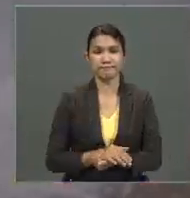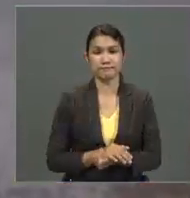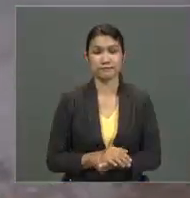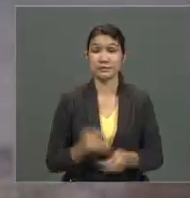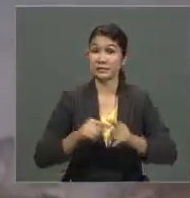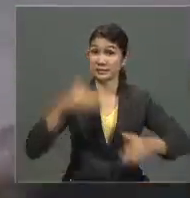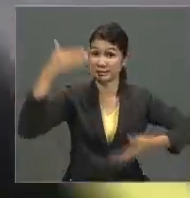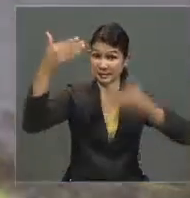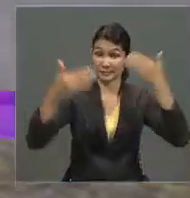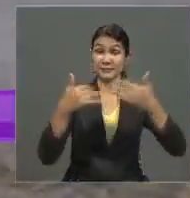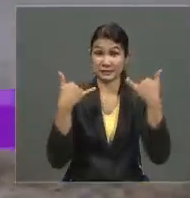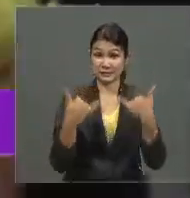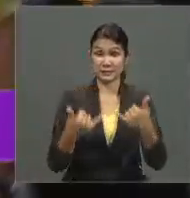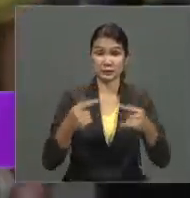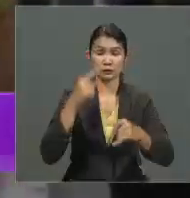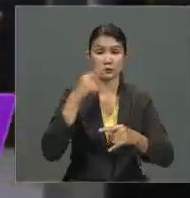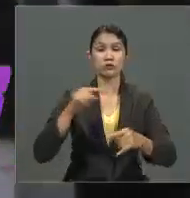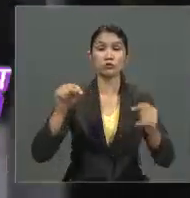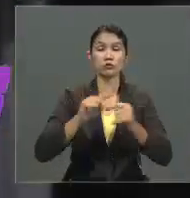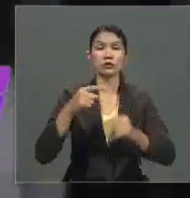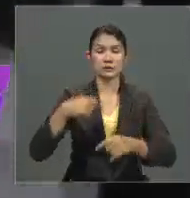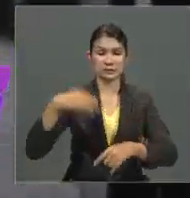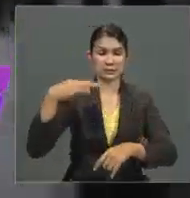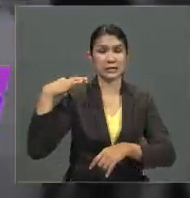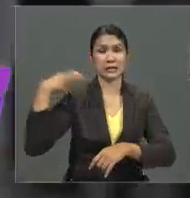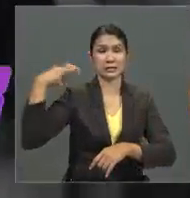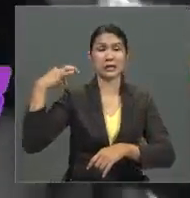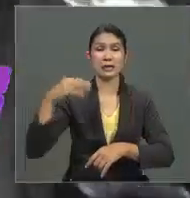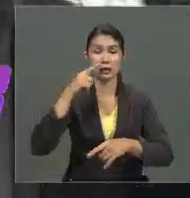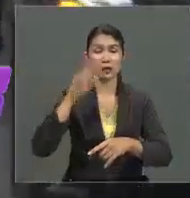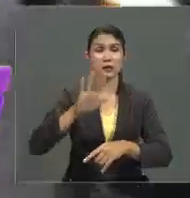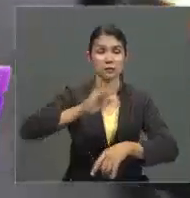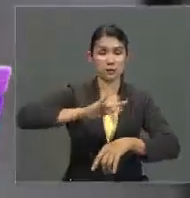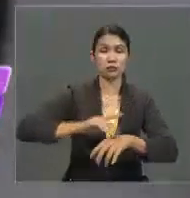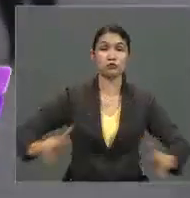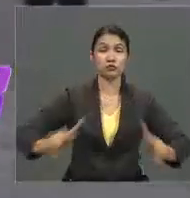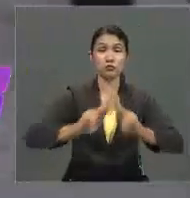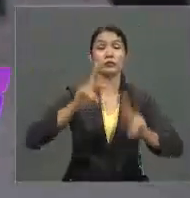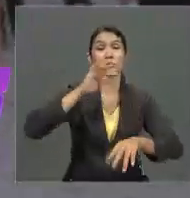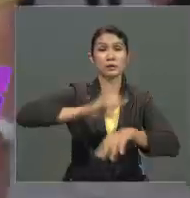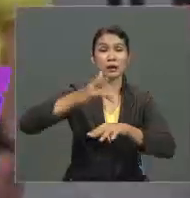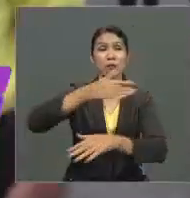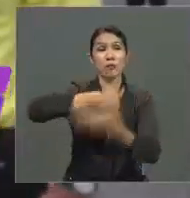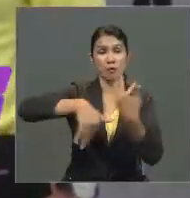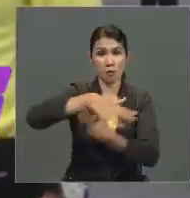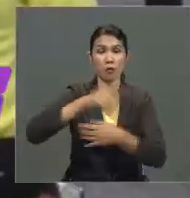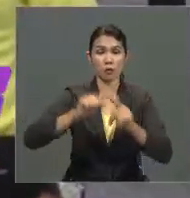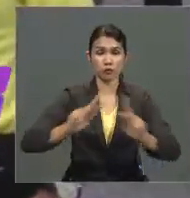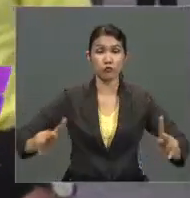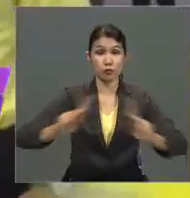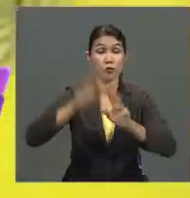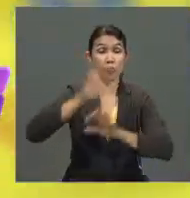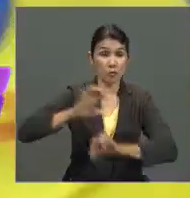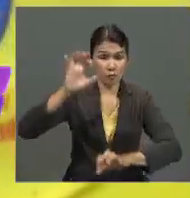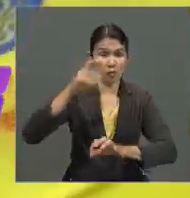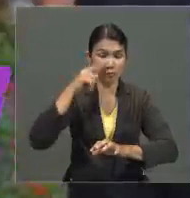รรมนี้นะครับทางศูนย์อำนวยการใหญ่จิตอาสาพระราชทานกระทรวงทรัพยากรธรรมชาติและสิ่งแวดล้อมกระทรวงมหาดไทยกระทรวงกลาโหมได้ร่วมกับหน่ว